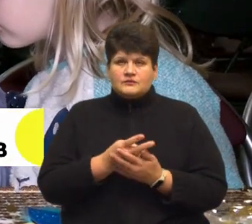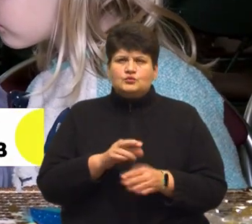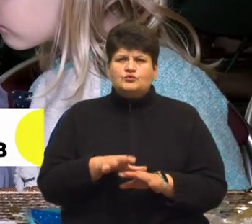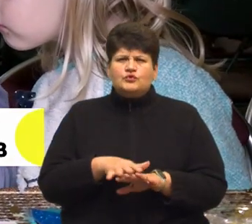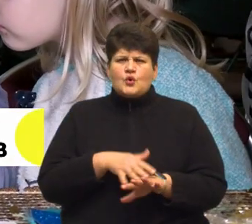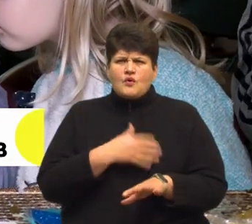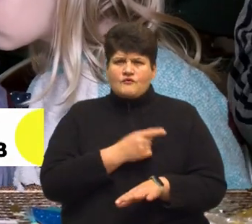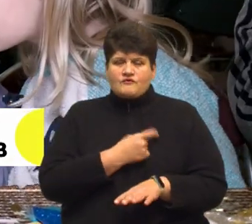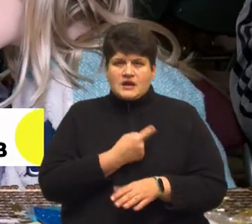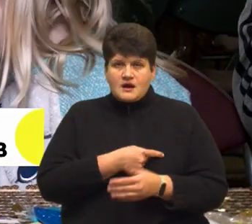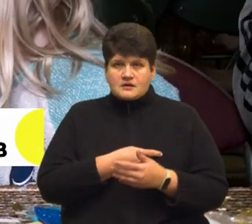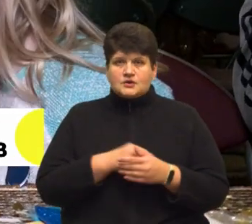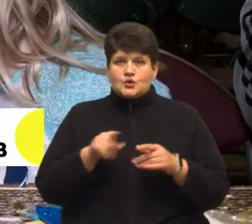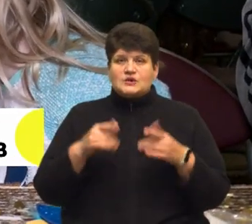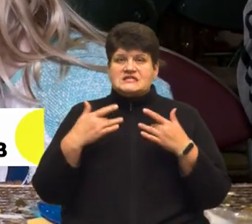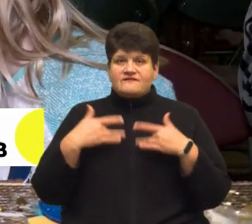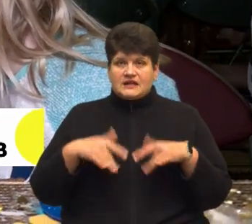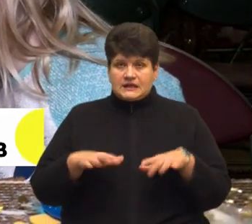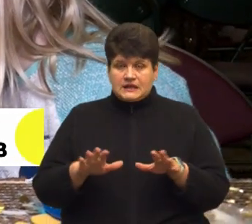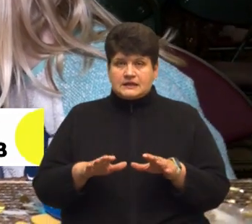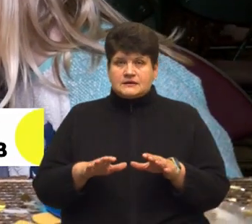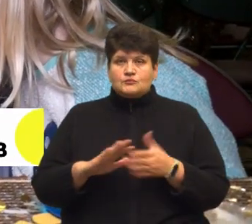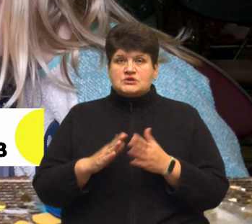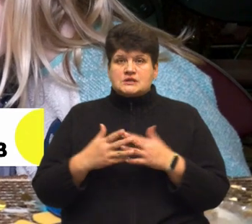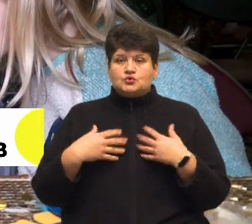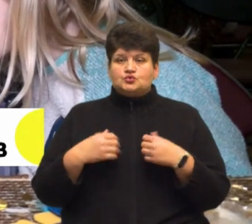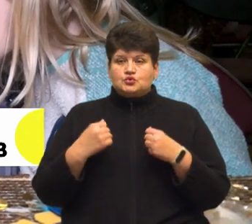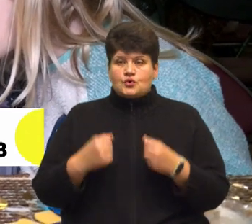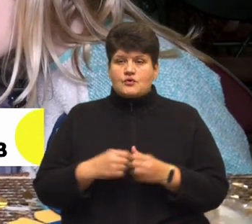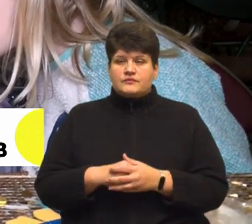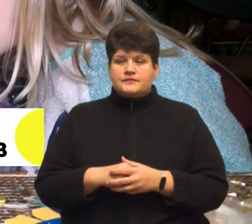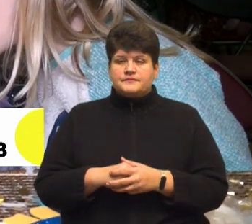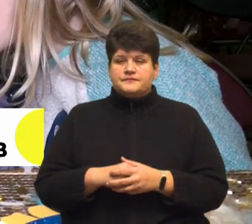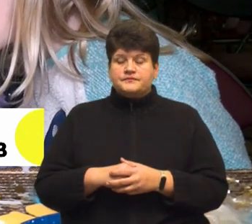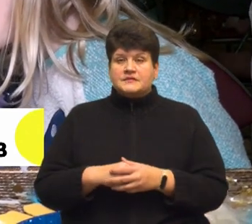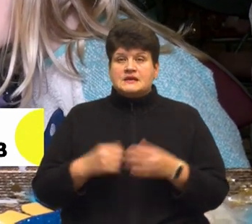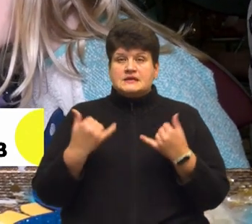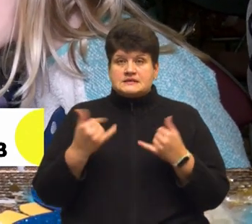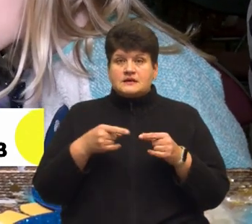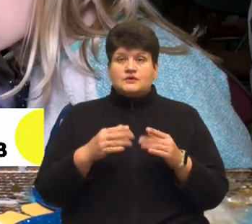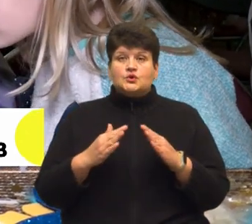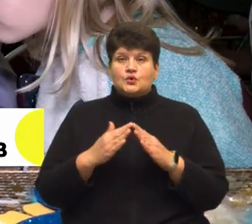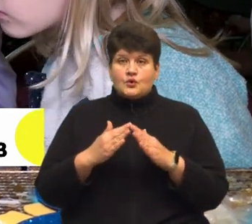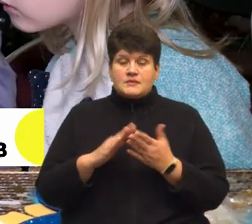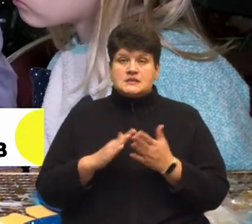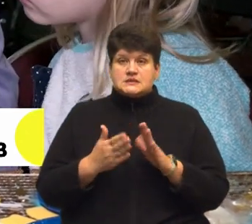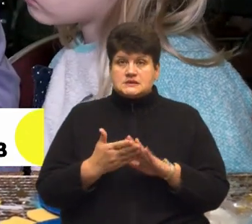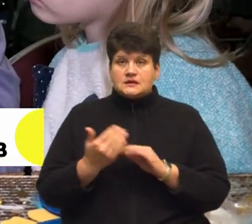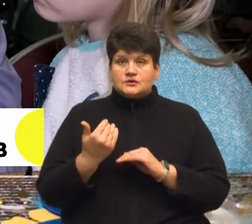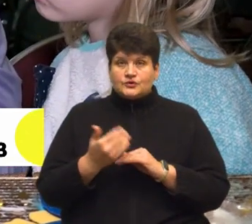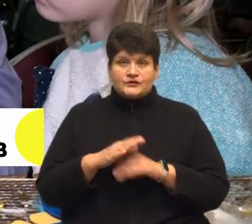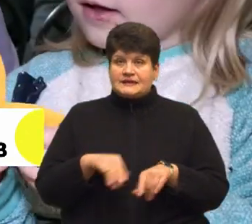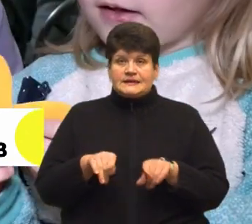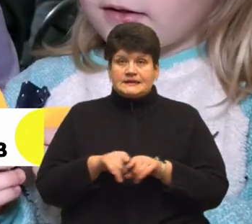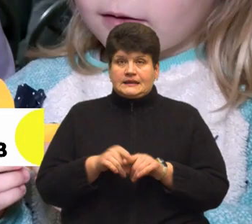лікарні його звільнили по стану здоров'ю От і зараз він вдома але стан його не такий як